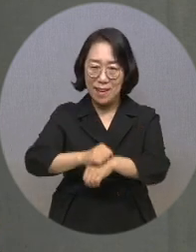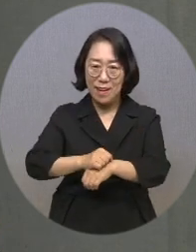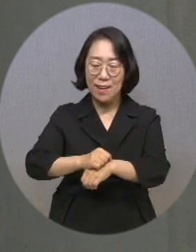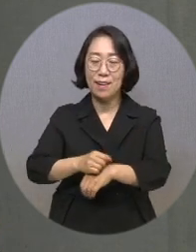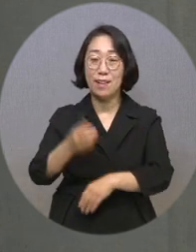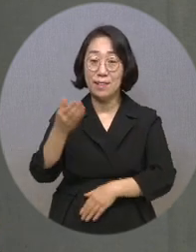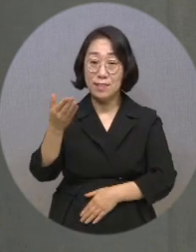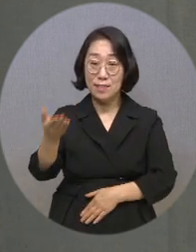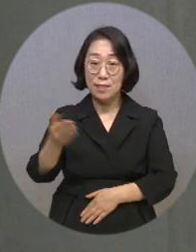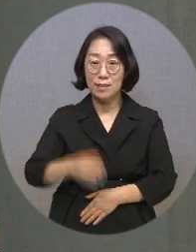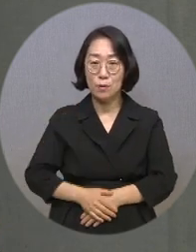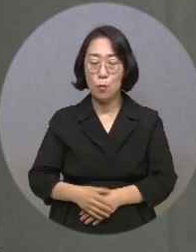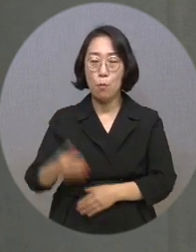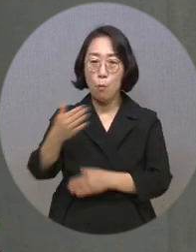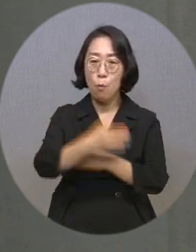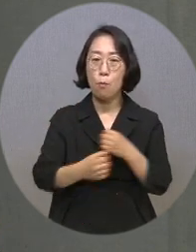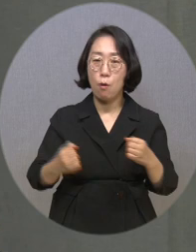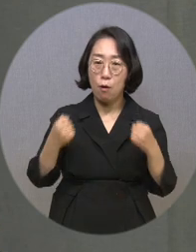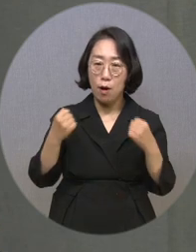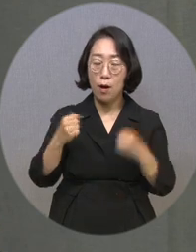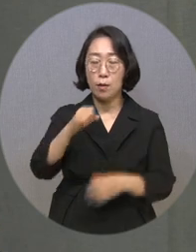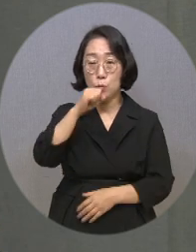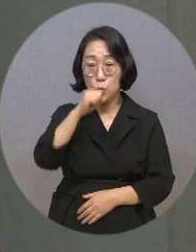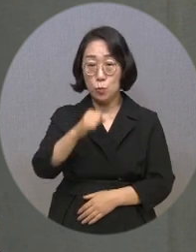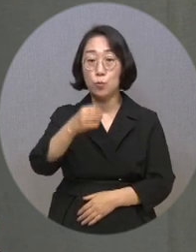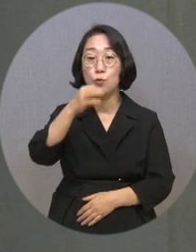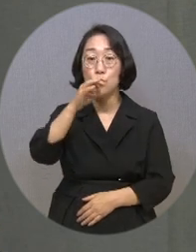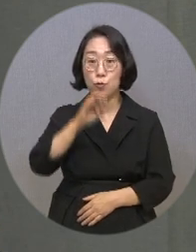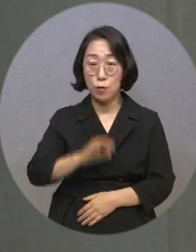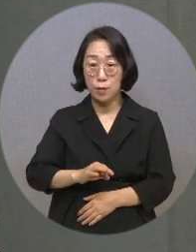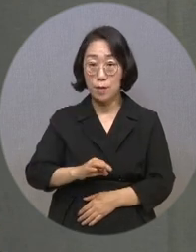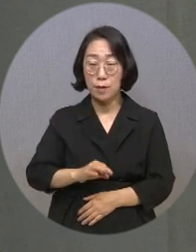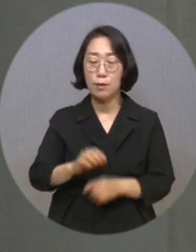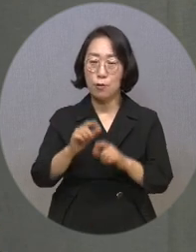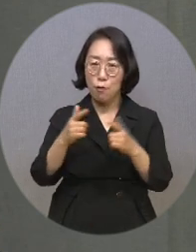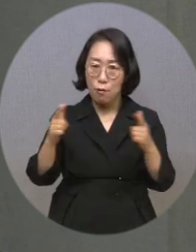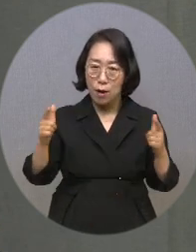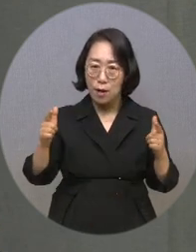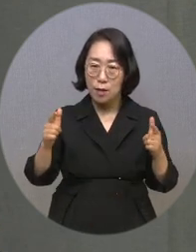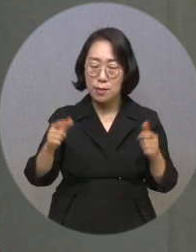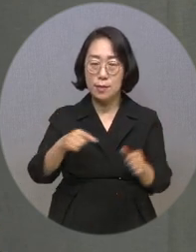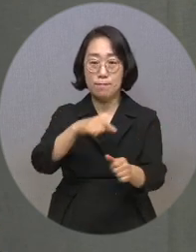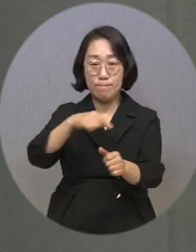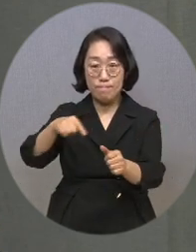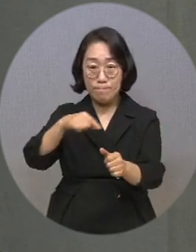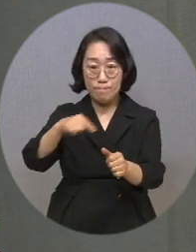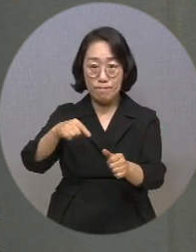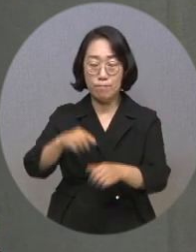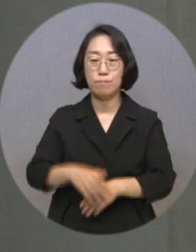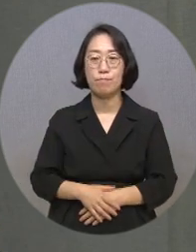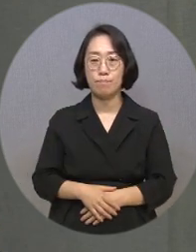하셔가지고 또 건강에도 좋은 그런 요법도 지도하시는